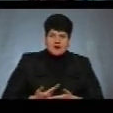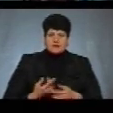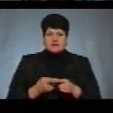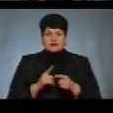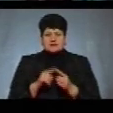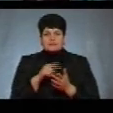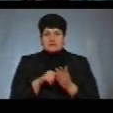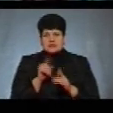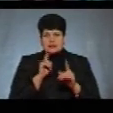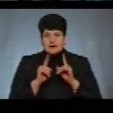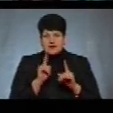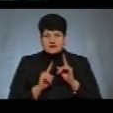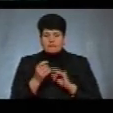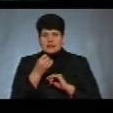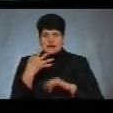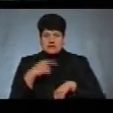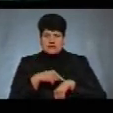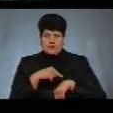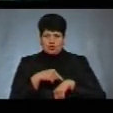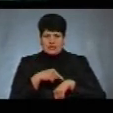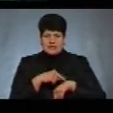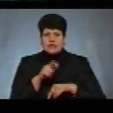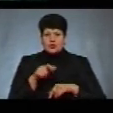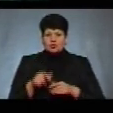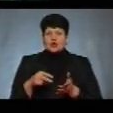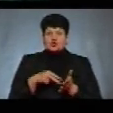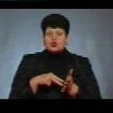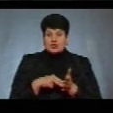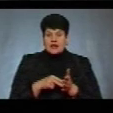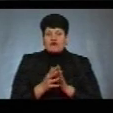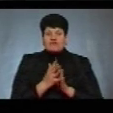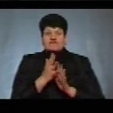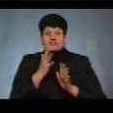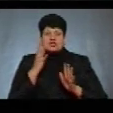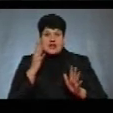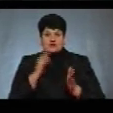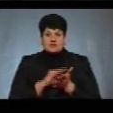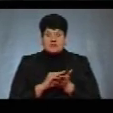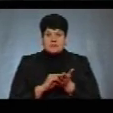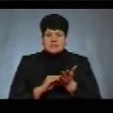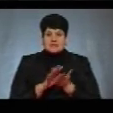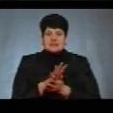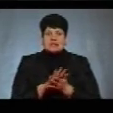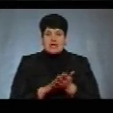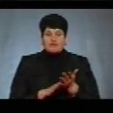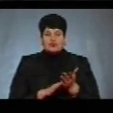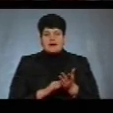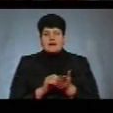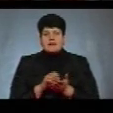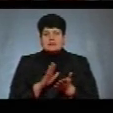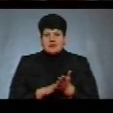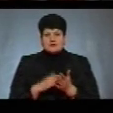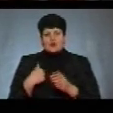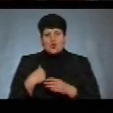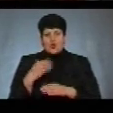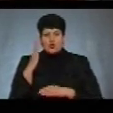Тернопільської міськради у 15-й годині. Люди стоять у черзі, щоб написати заяву про реєстрацію на голосування. Тут і